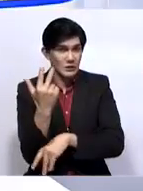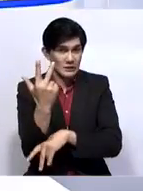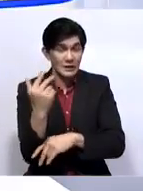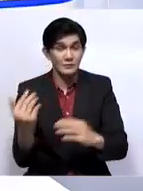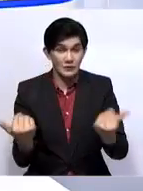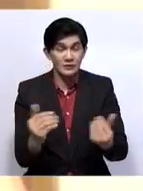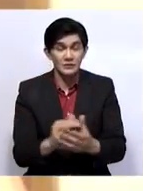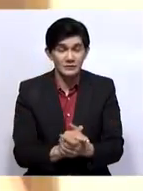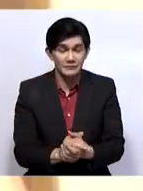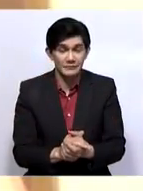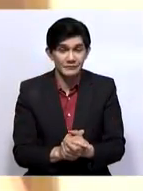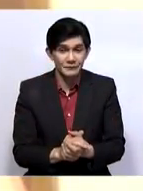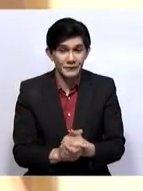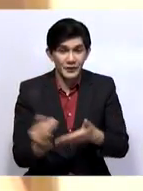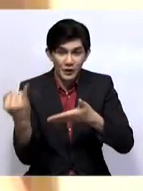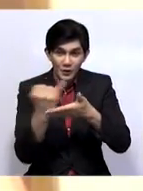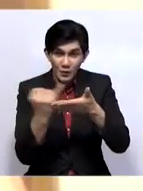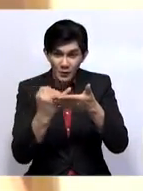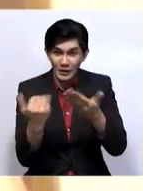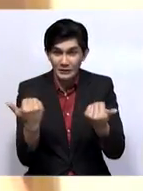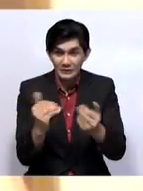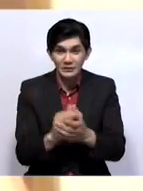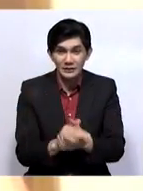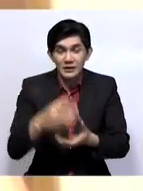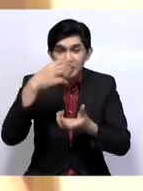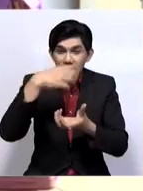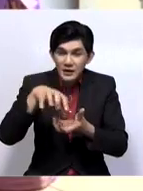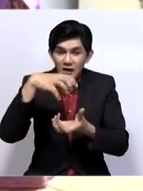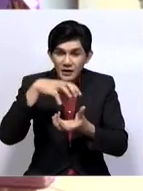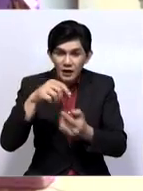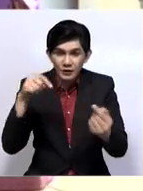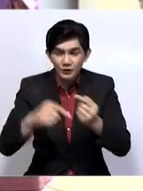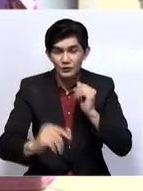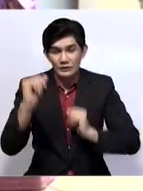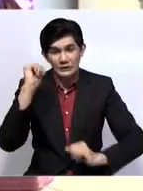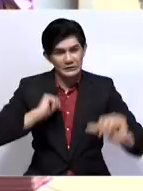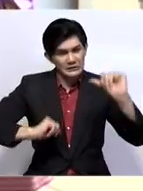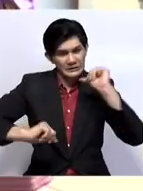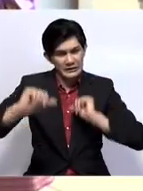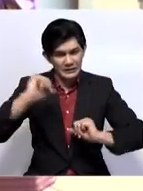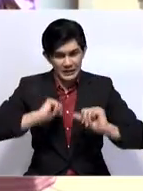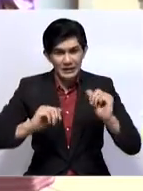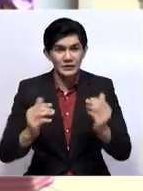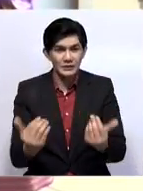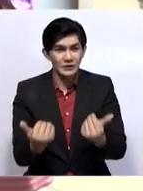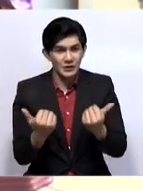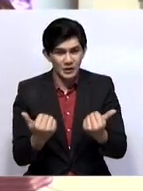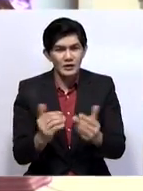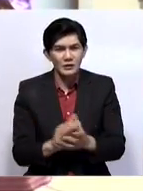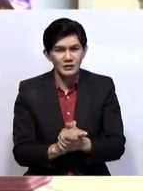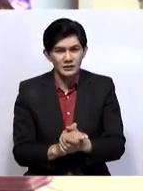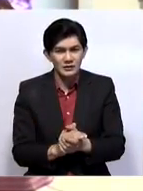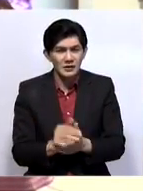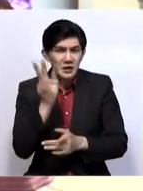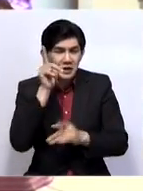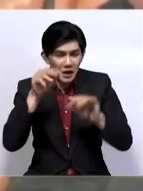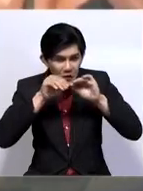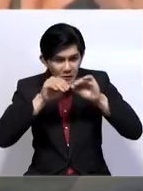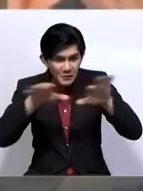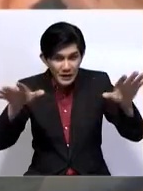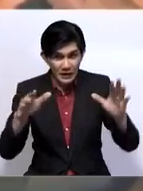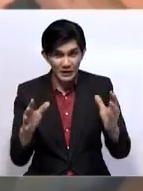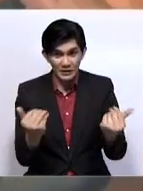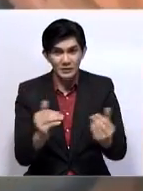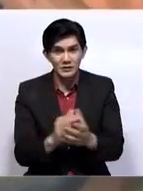ยนะครับซึ่งภาพวาด3มิตินะครับที่บอกเล่าเรื่องราวของตัวละครในเรื่องบุพเพสันนิวาสที่กำลังเป็นกระแสโด่งดังอยู่ในข